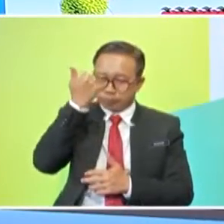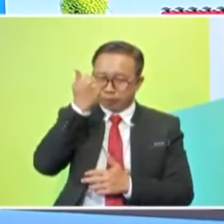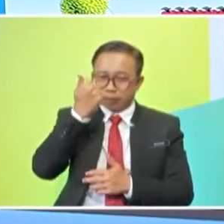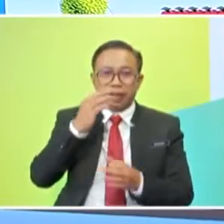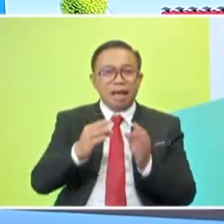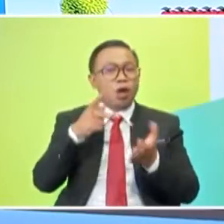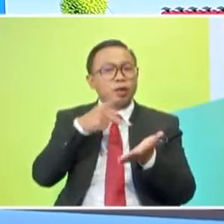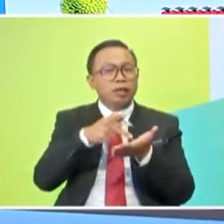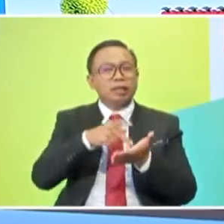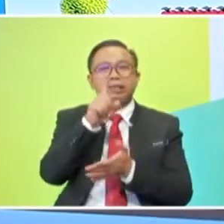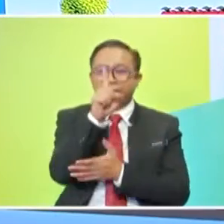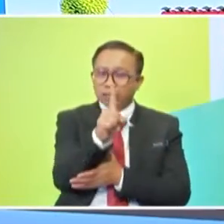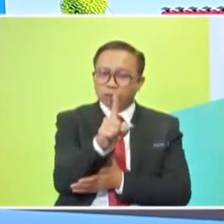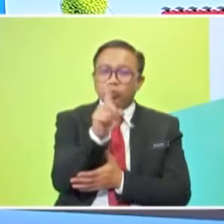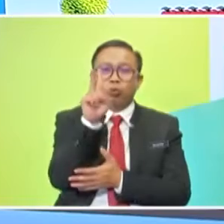myrace.id